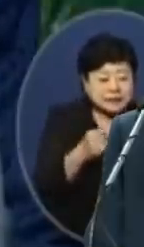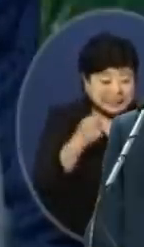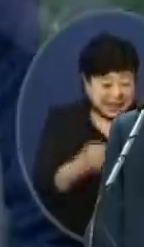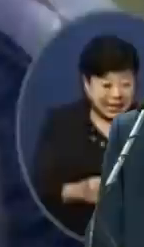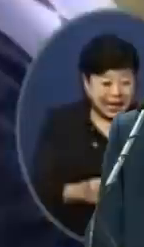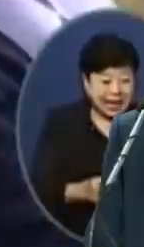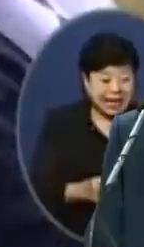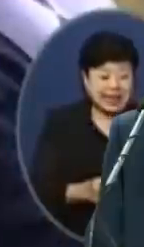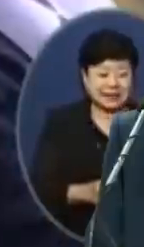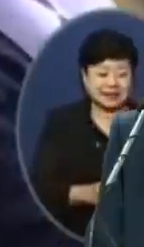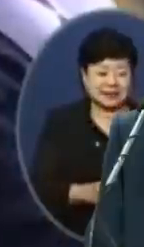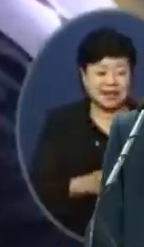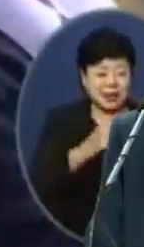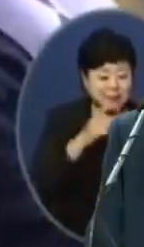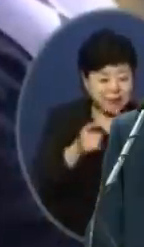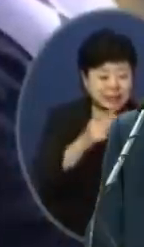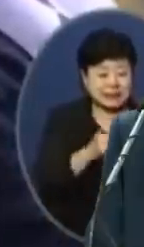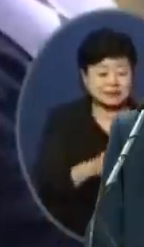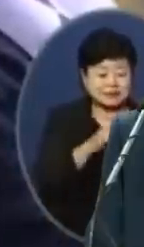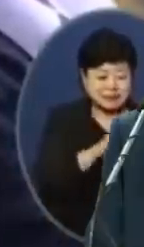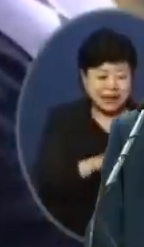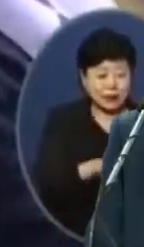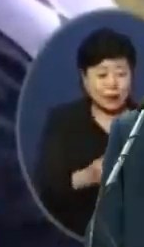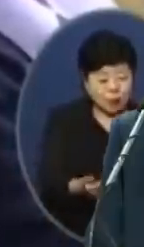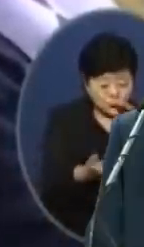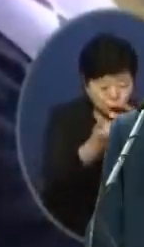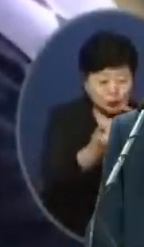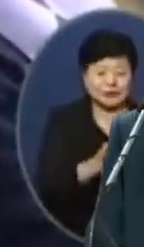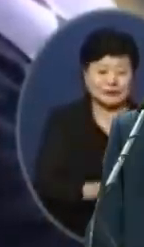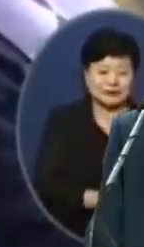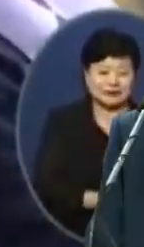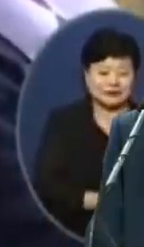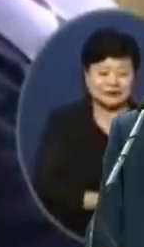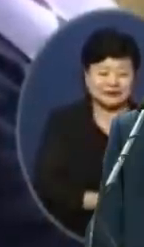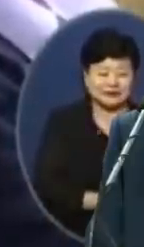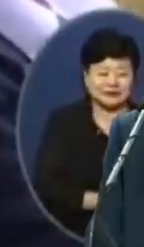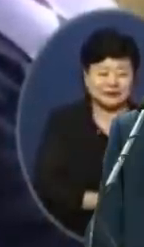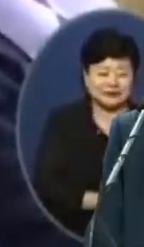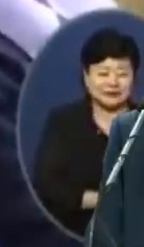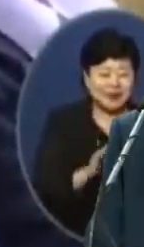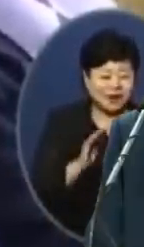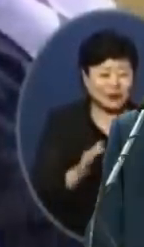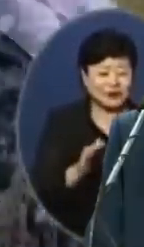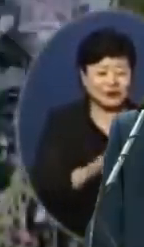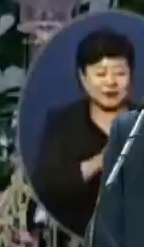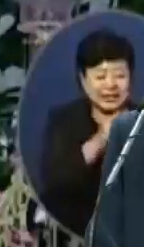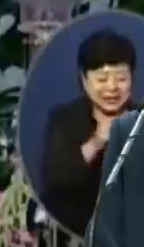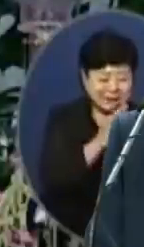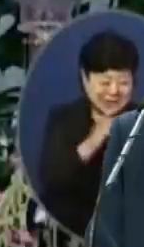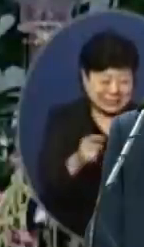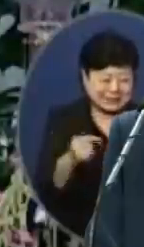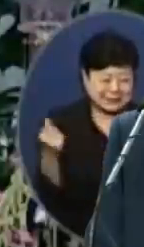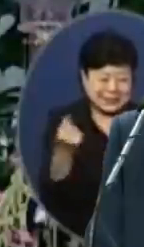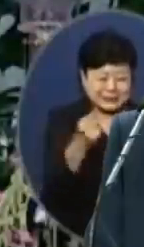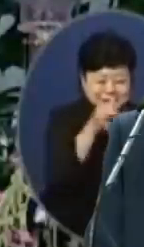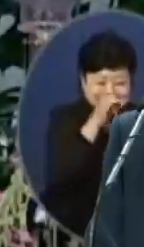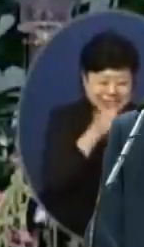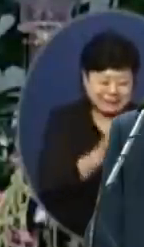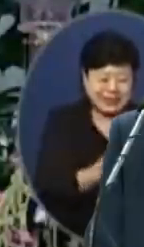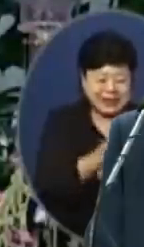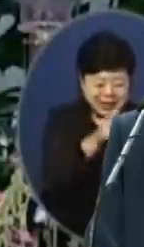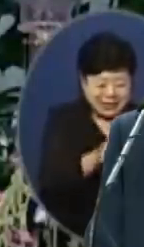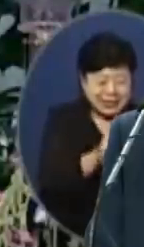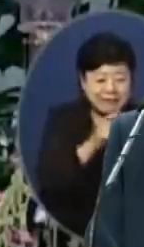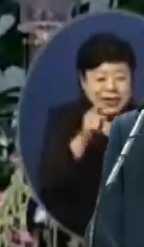살아서 말씀한 그대로 역사하는 것입니다. 오늘도 우리가 하나님 말씀을 가지고 있으므로